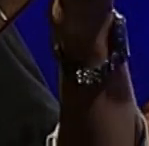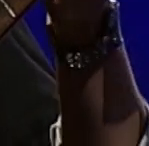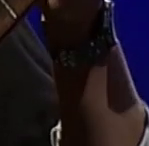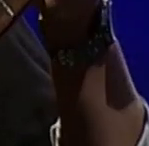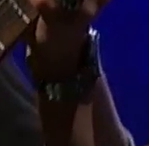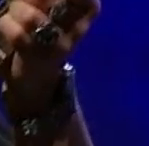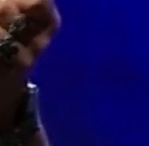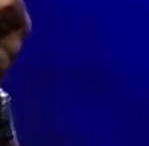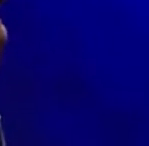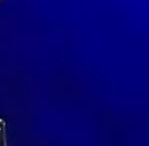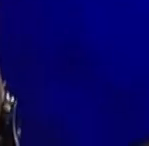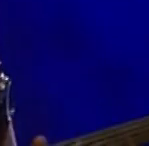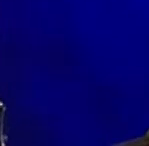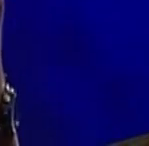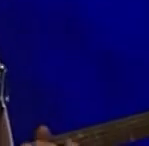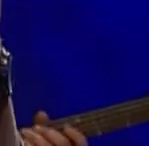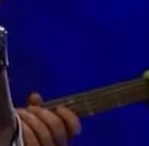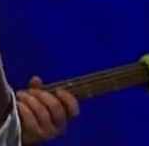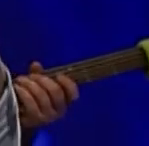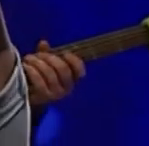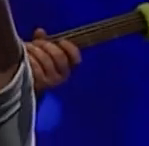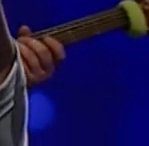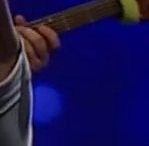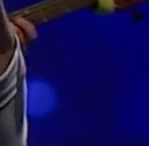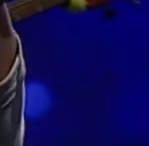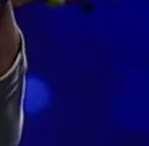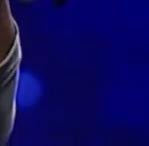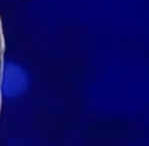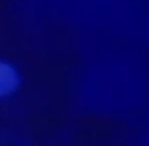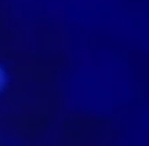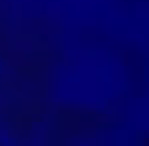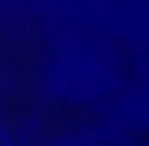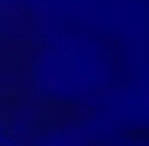Іване, половини літочка немає.